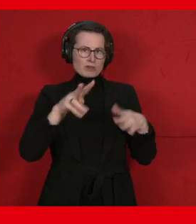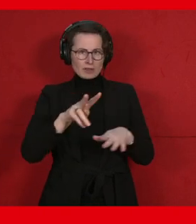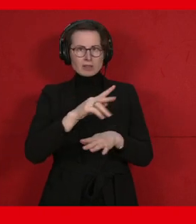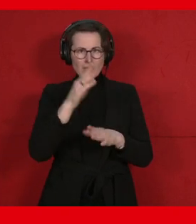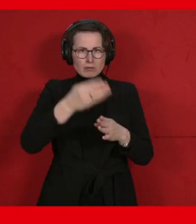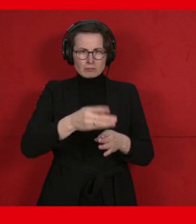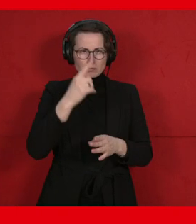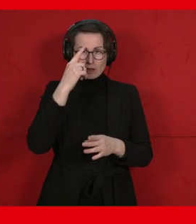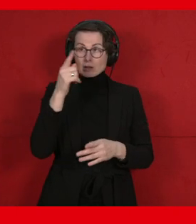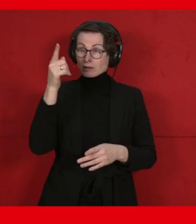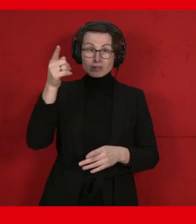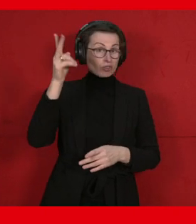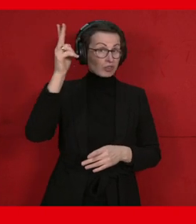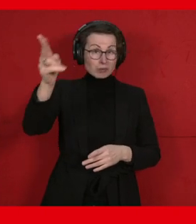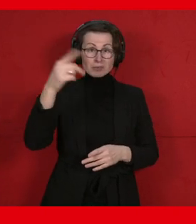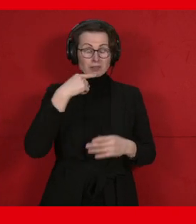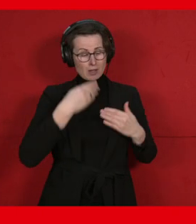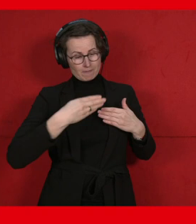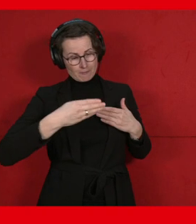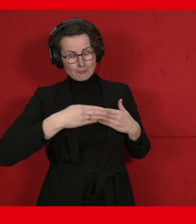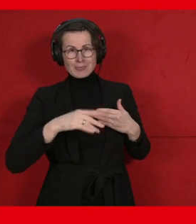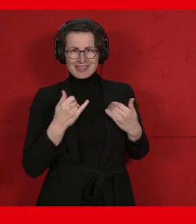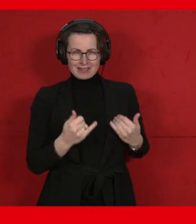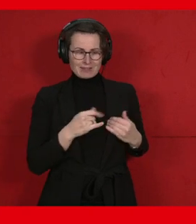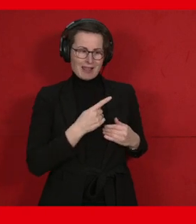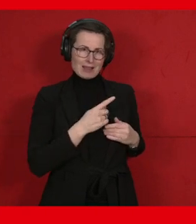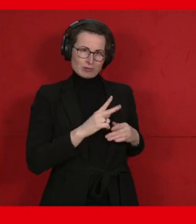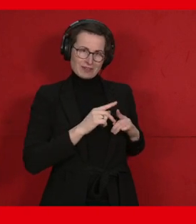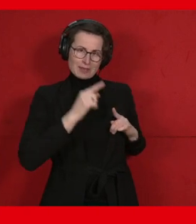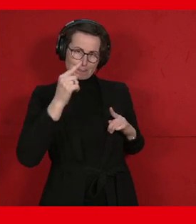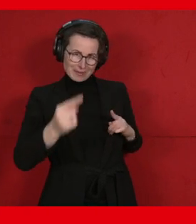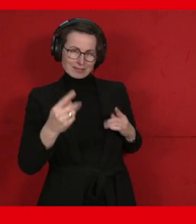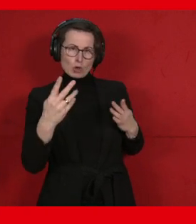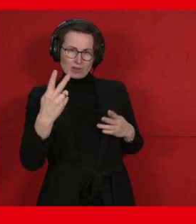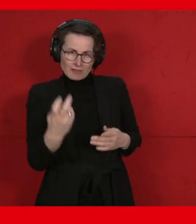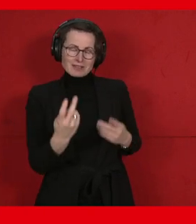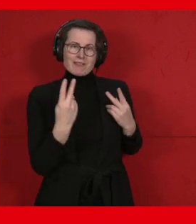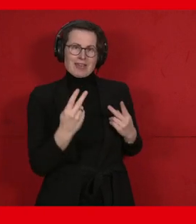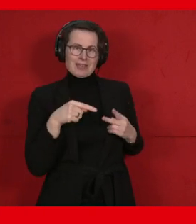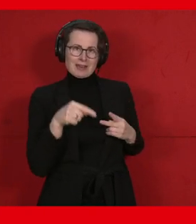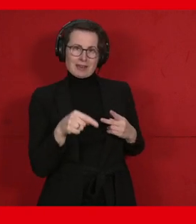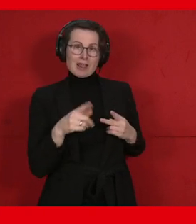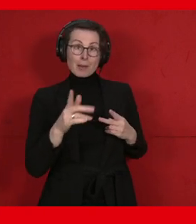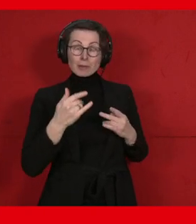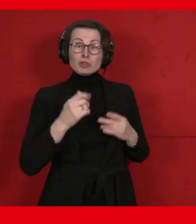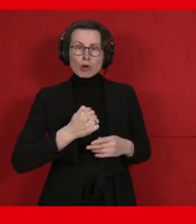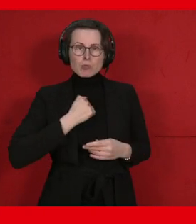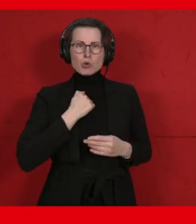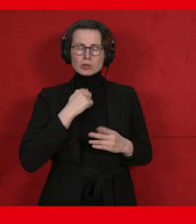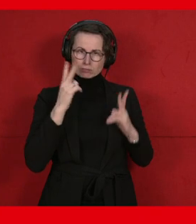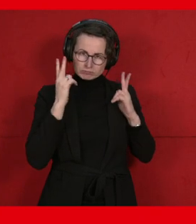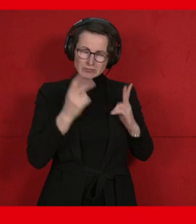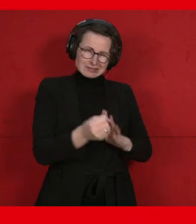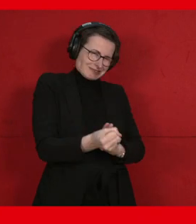Olaf Scholz da vollkommen recht zu sagen, die 20er Jahre sind entscheidend und wir müssen aber jetzt auch den Mut haben, die richtigen Leitplanken zu setzen. Das vielleicht